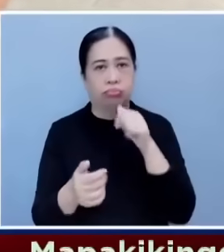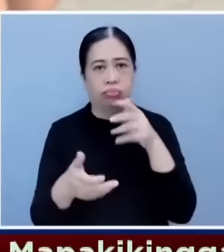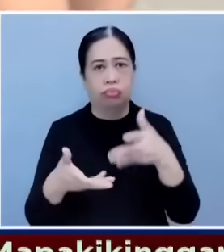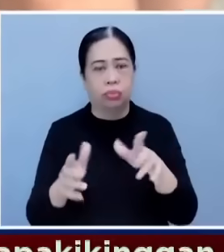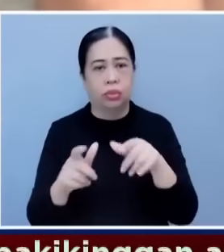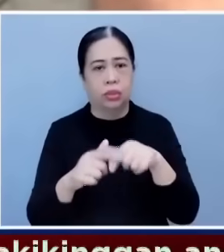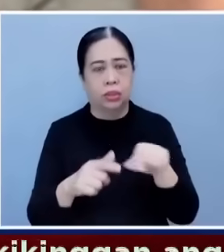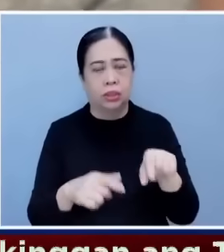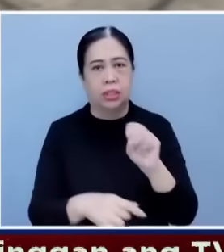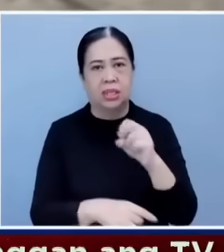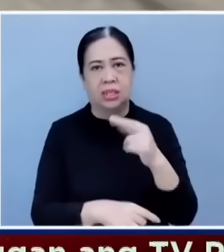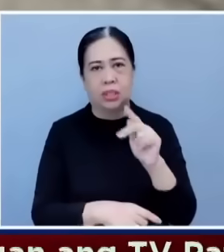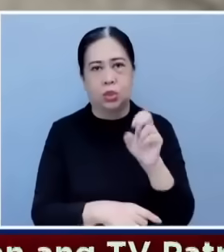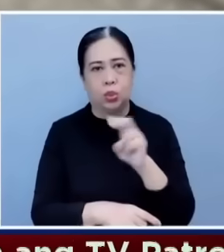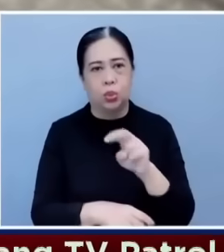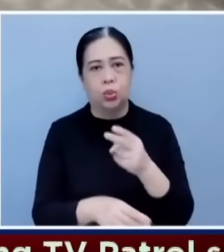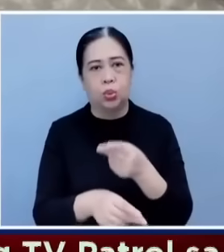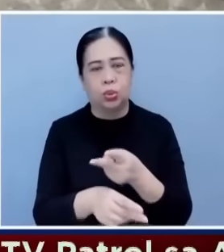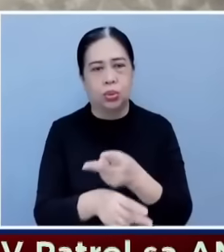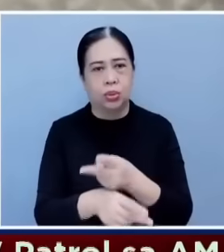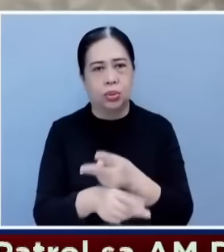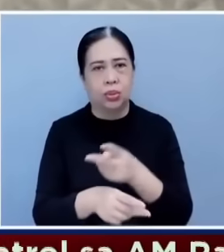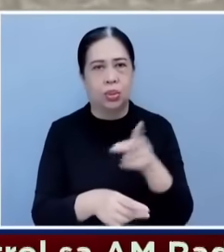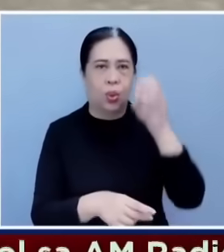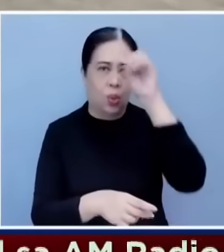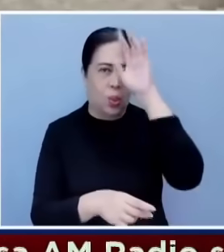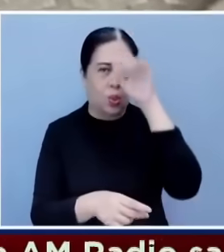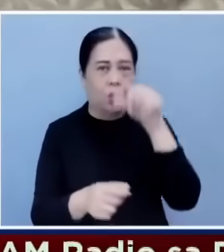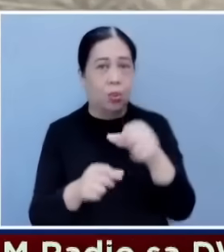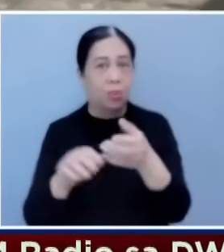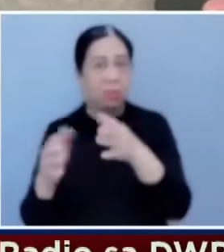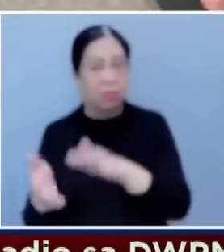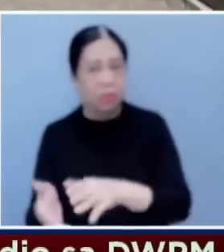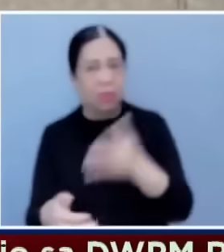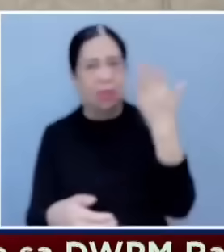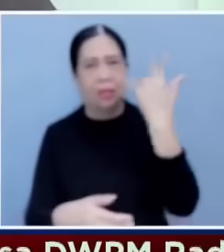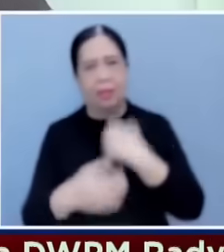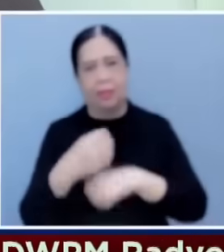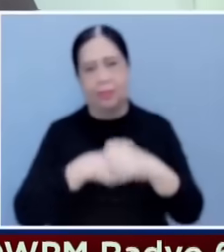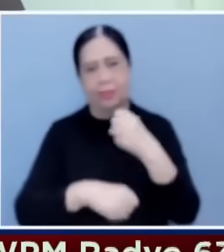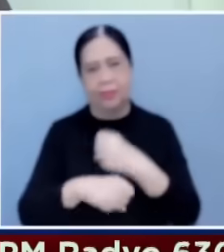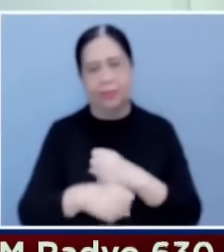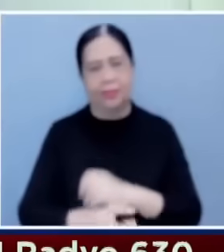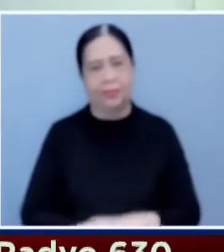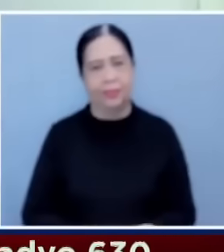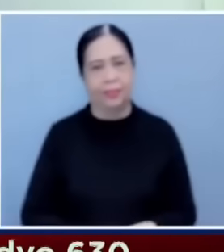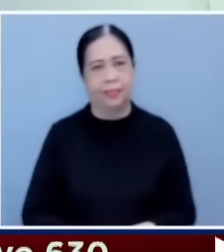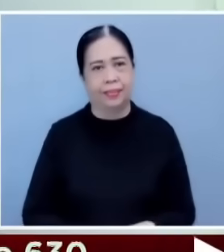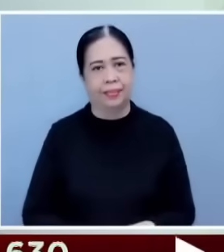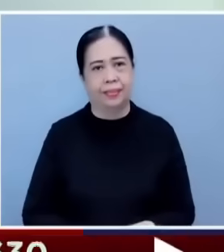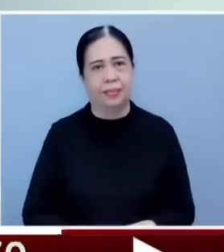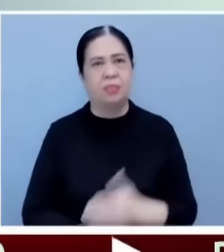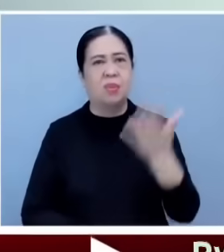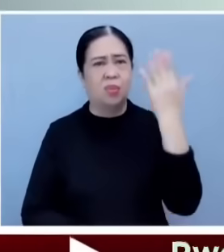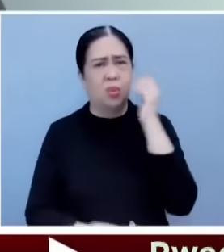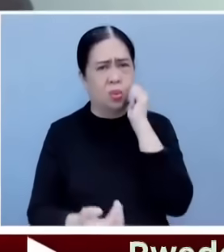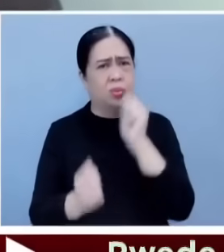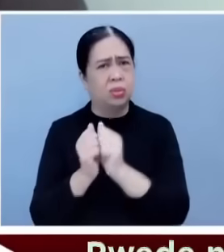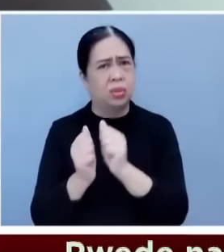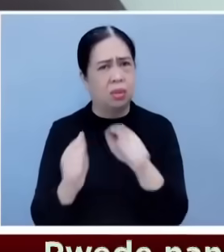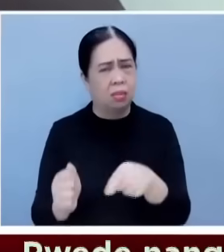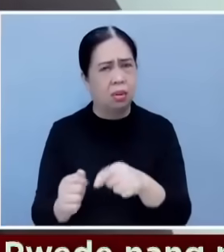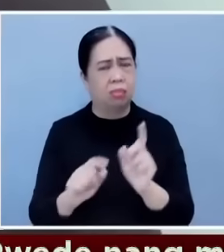shih tzu na alaga ng lolo ni Raymond na namatay noong isang taon. Lagi naman po siyang kasama pag aalis